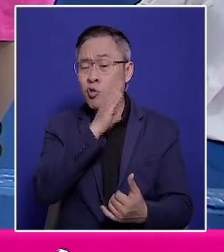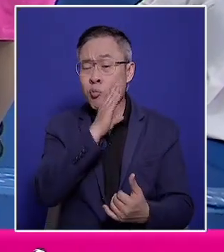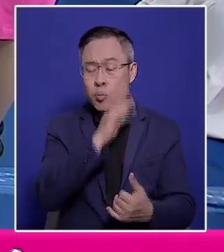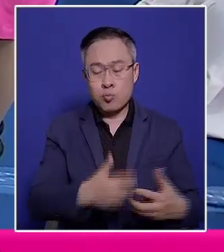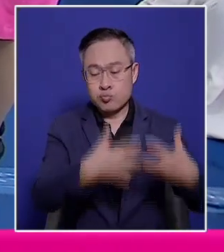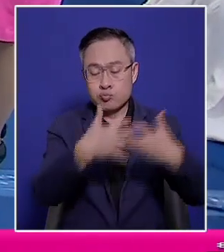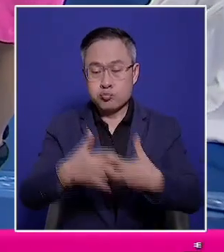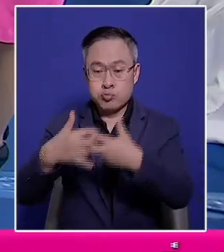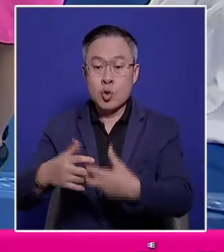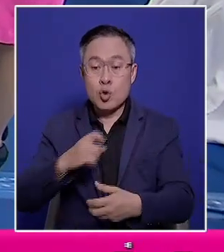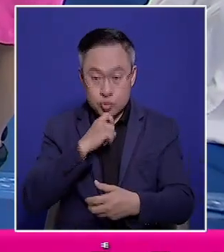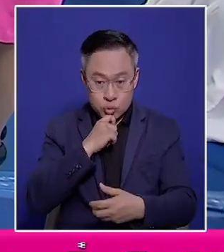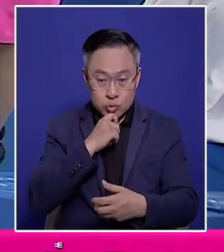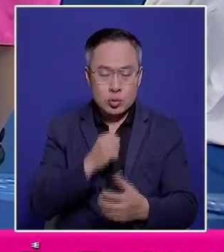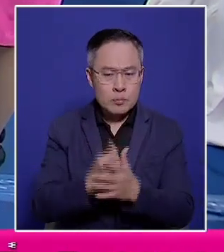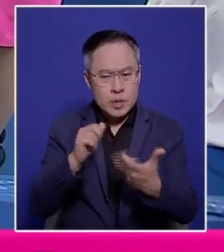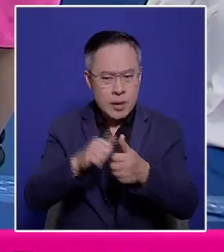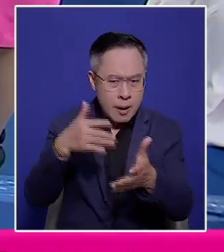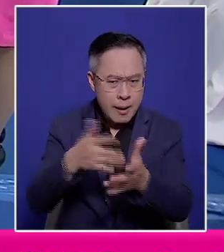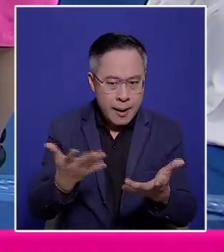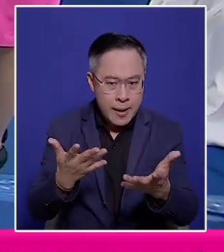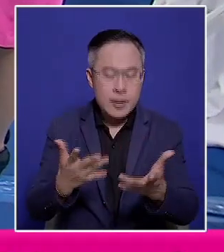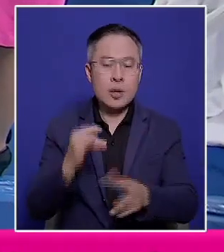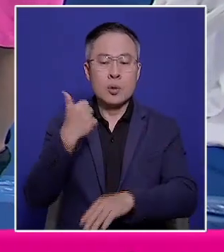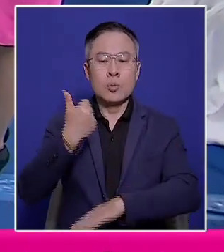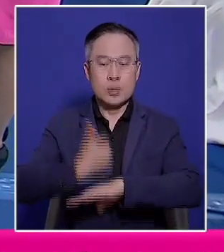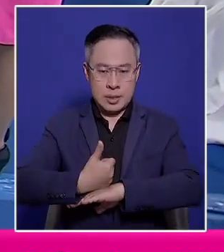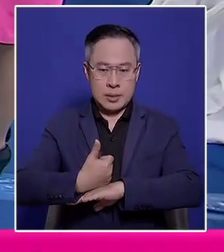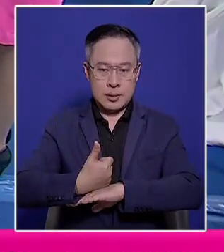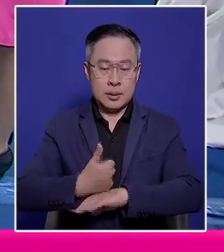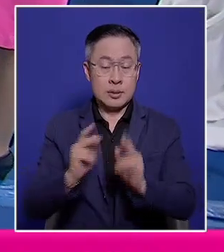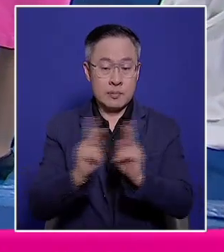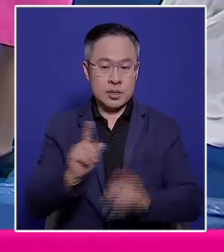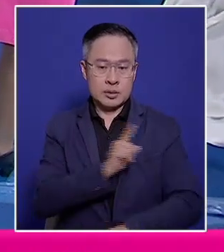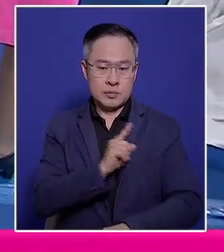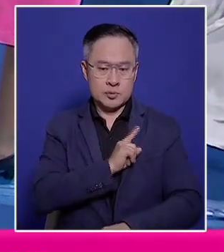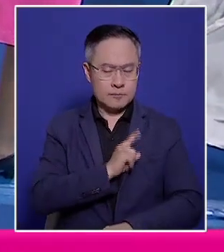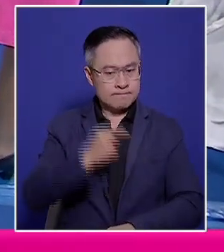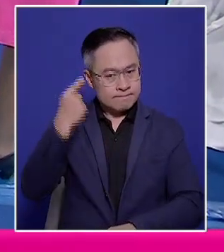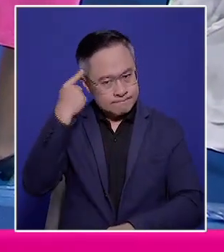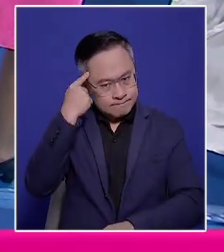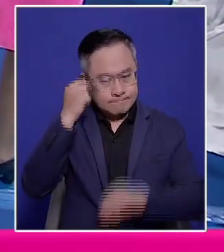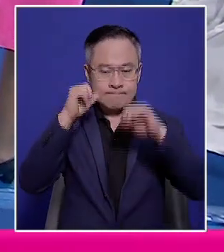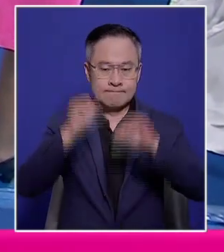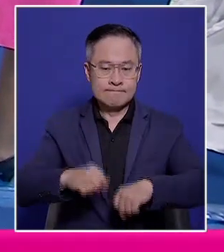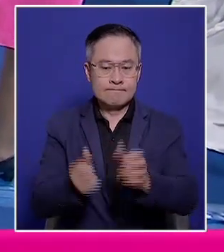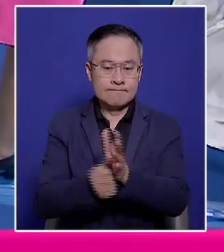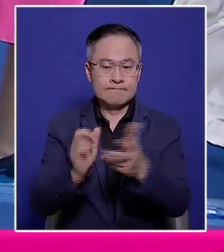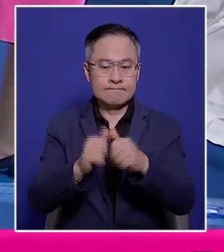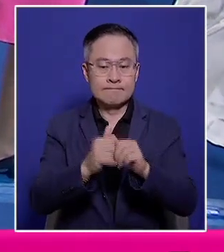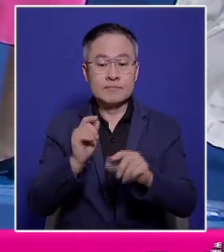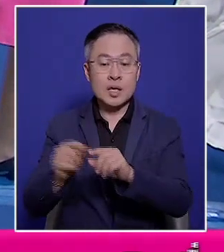ข้องในการตัดสินใจแก้ปัญหาขึ้นอยู่กับการตัดสินใจของประธานกรรมการเพื่อให้การออก